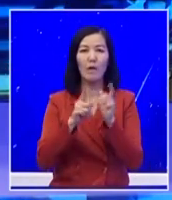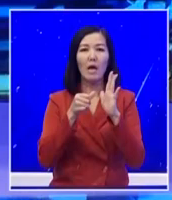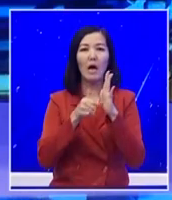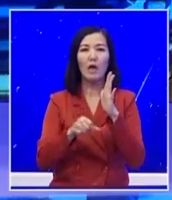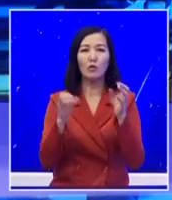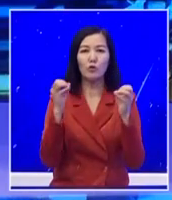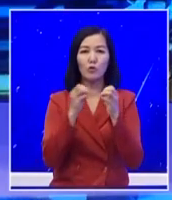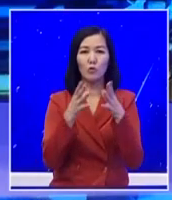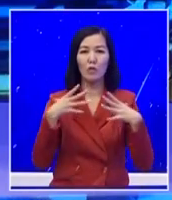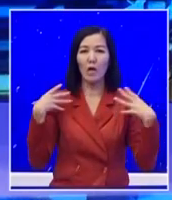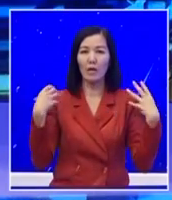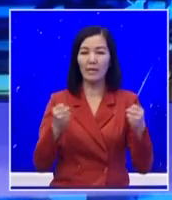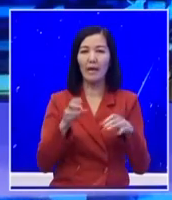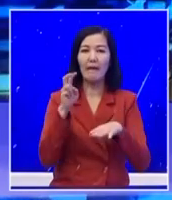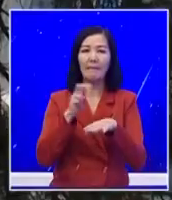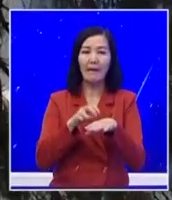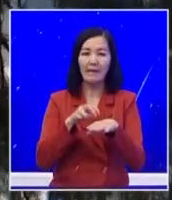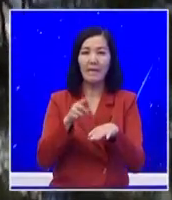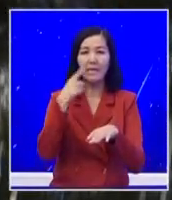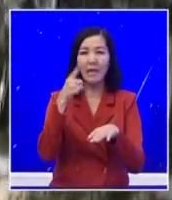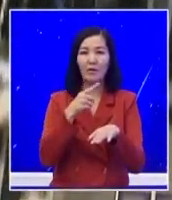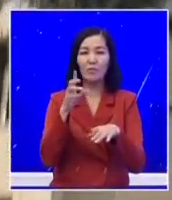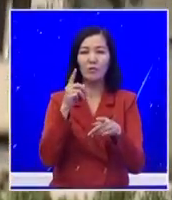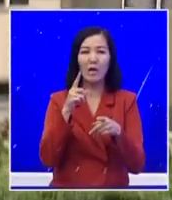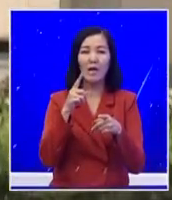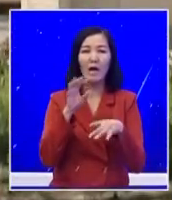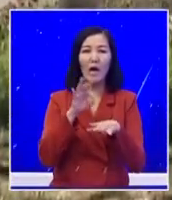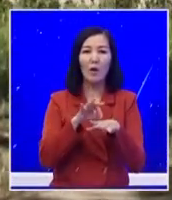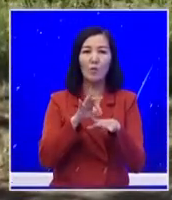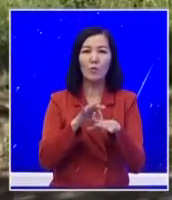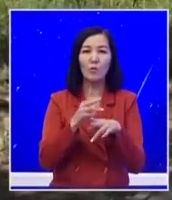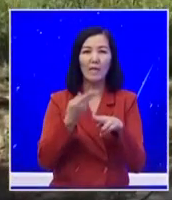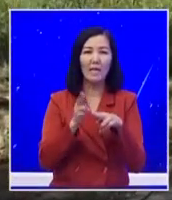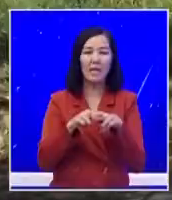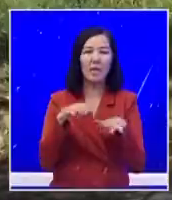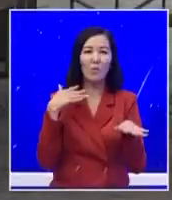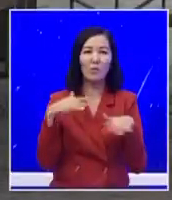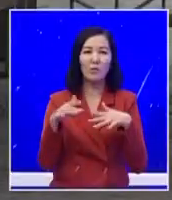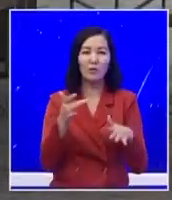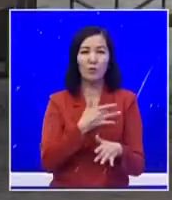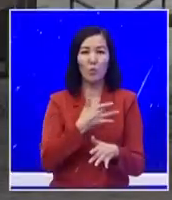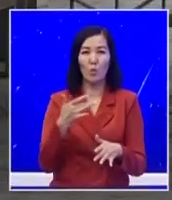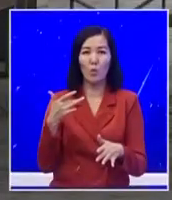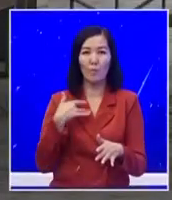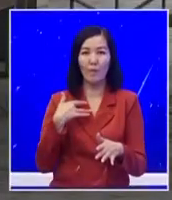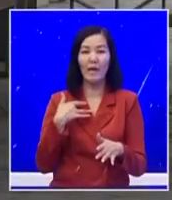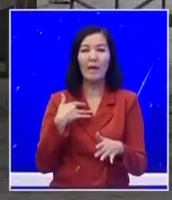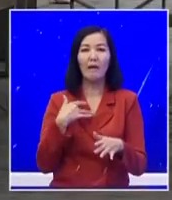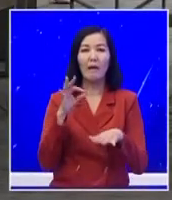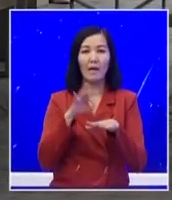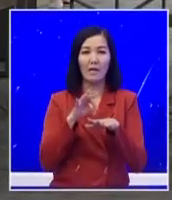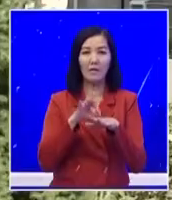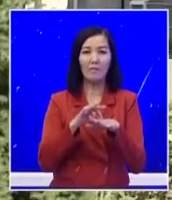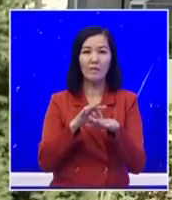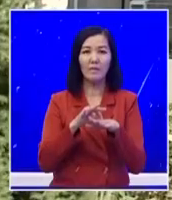індеттен айықты. Дәрігерлердің айтуынша, пандемия кезінде адам ағзасының ең осал тұсы өкпе. Коронавирустың негізгі белгілерінің бірі